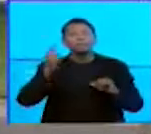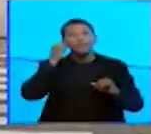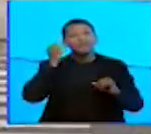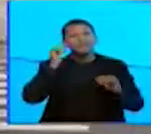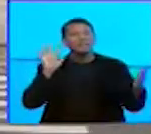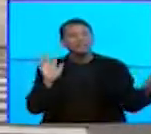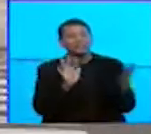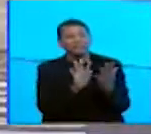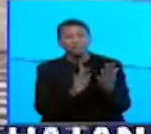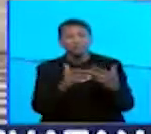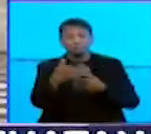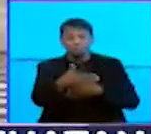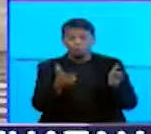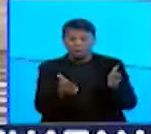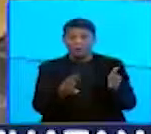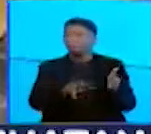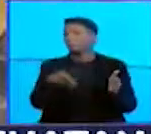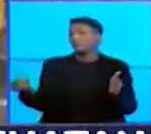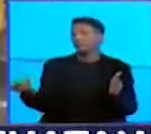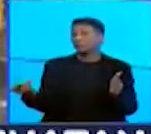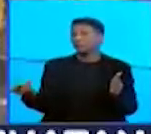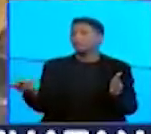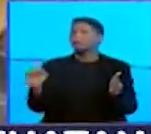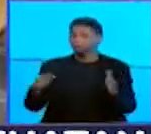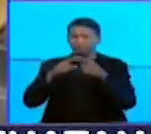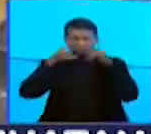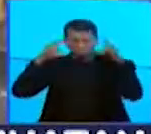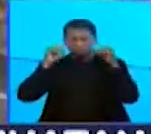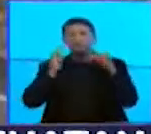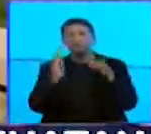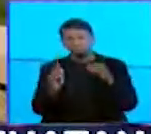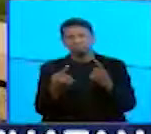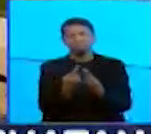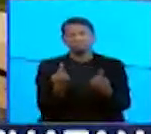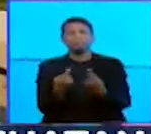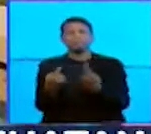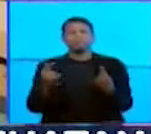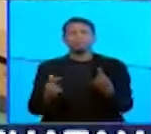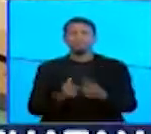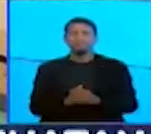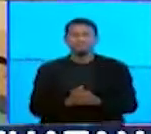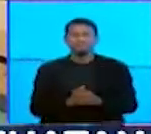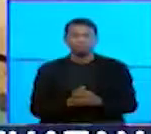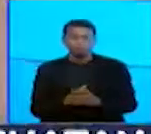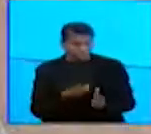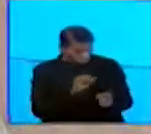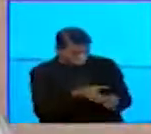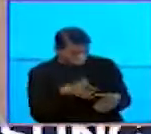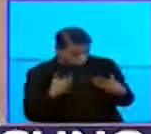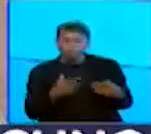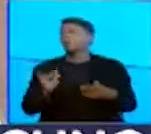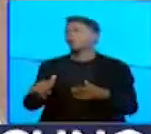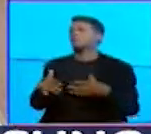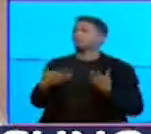kesehatan, menjaga jarak, dan memakai masker. Para pelajar mengaku senang bisa belajar tatap muka di luar ruangan.